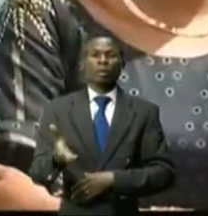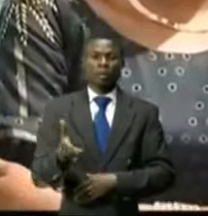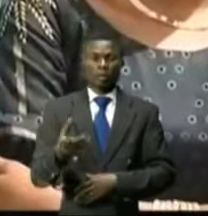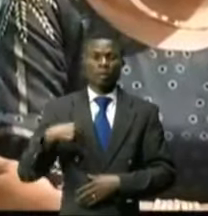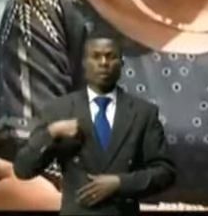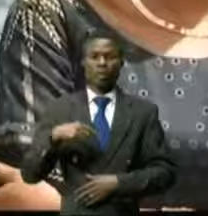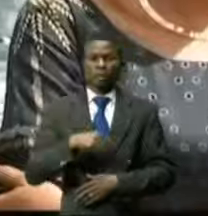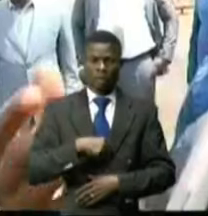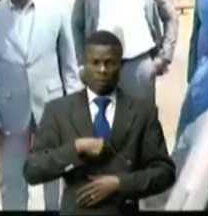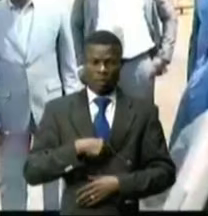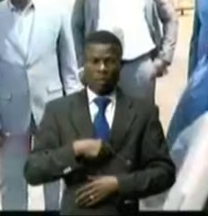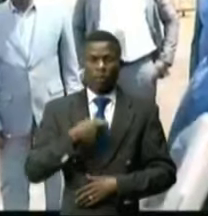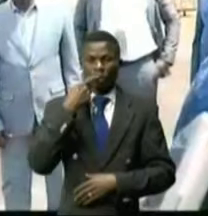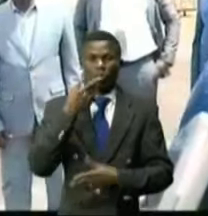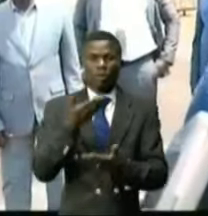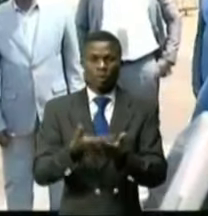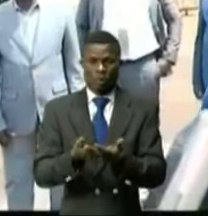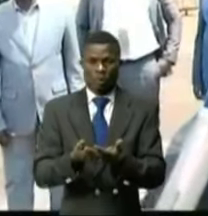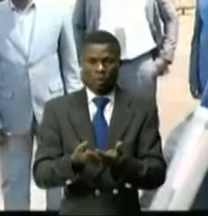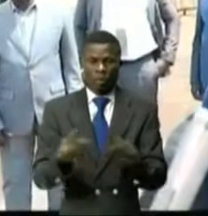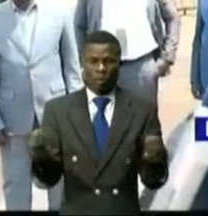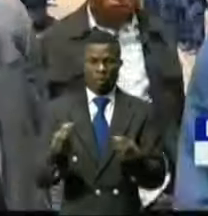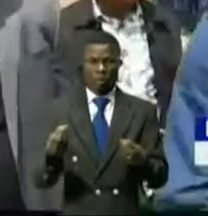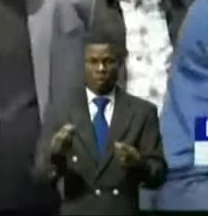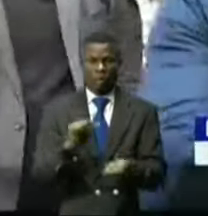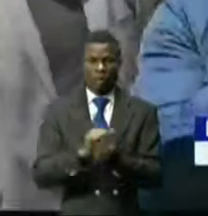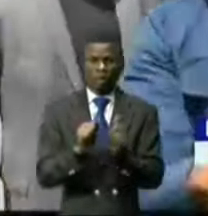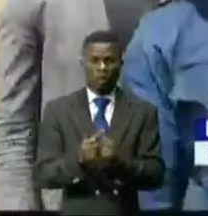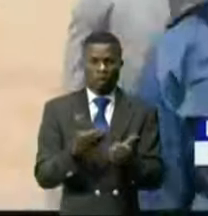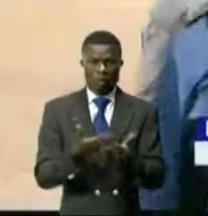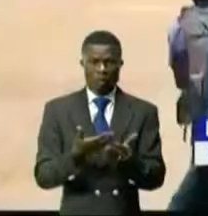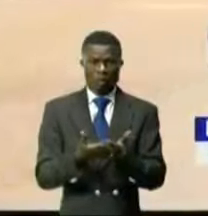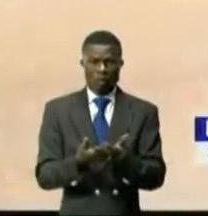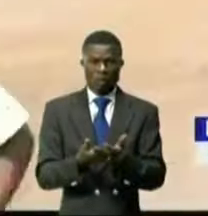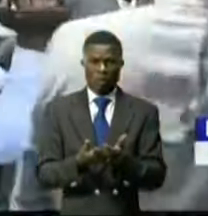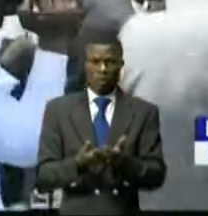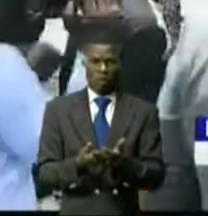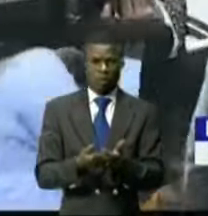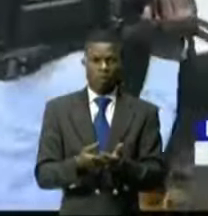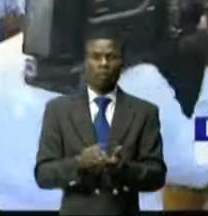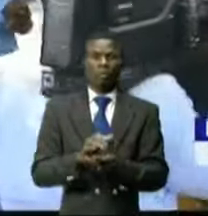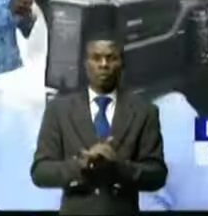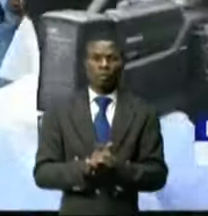la propagande, pour dire qu'il est ce candidat qui a servi ici pour que les autres ne viennent pas récolter.